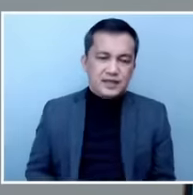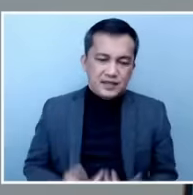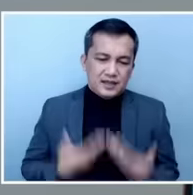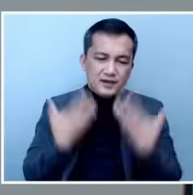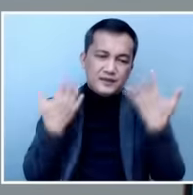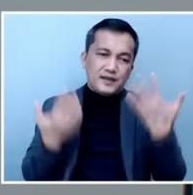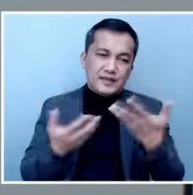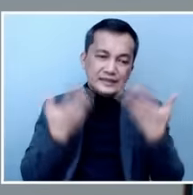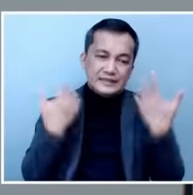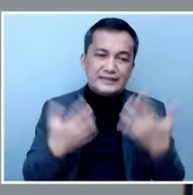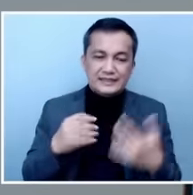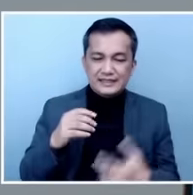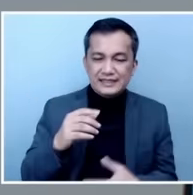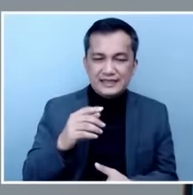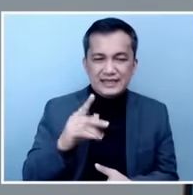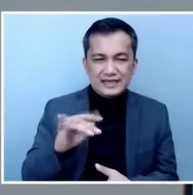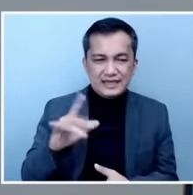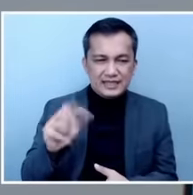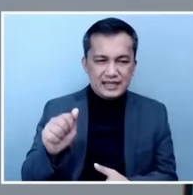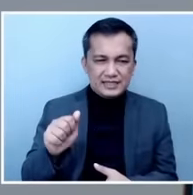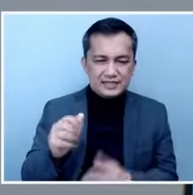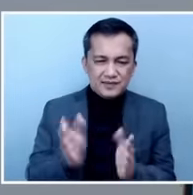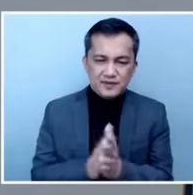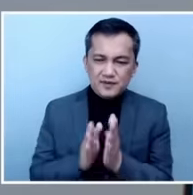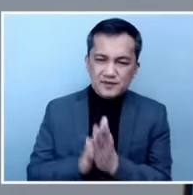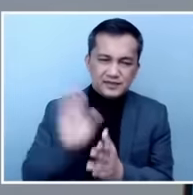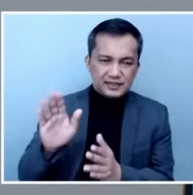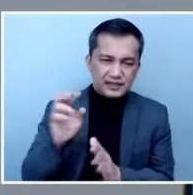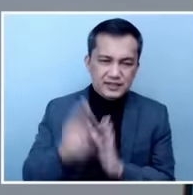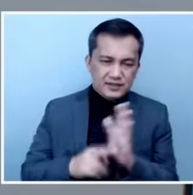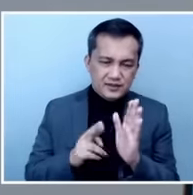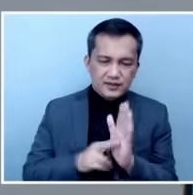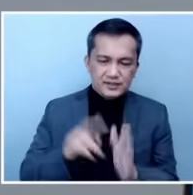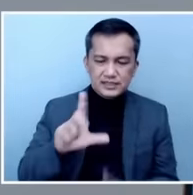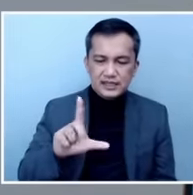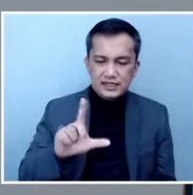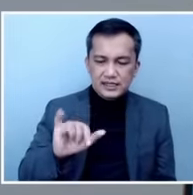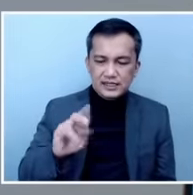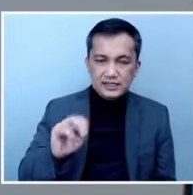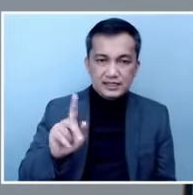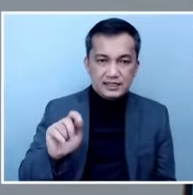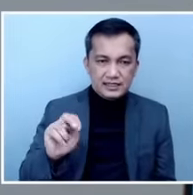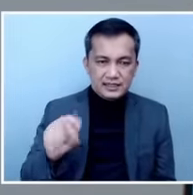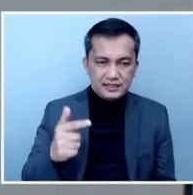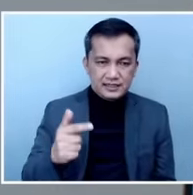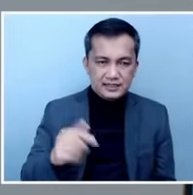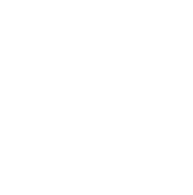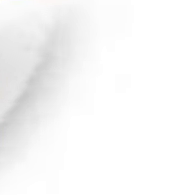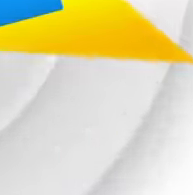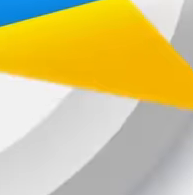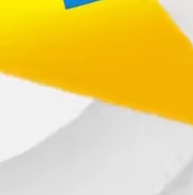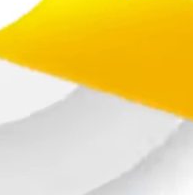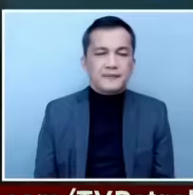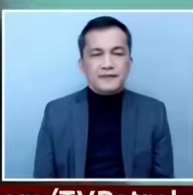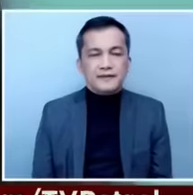Kyla Estrada sa mga papuring natanggap sa kanyang pagganap sa linlang. Nagpapatrol, Gainil Krishnan.